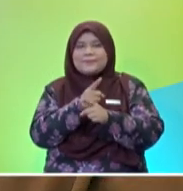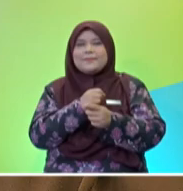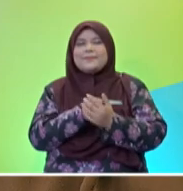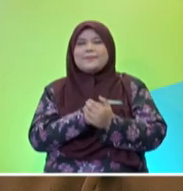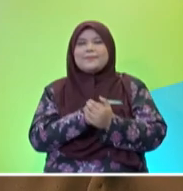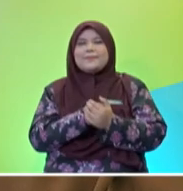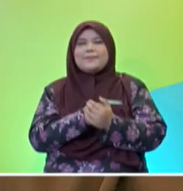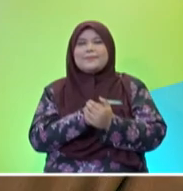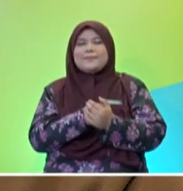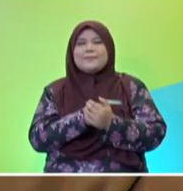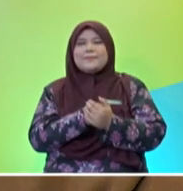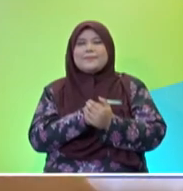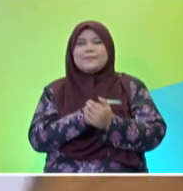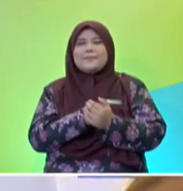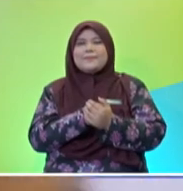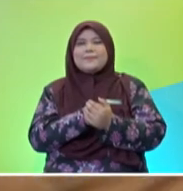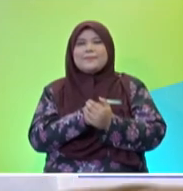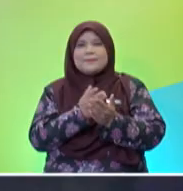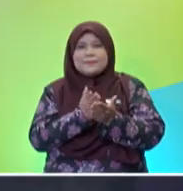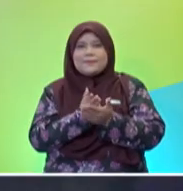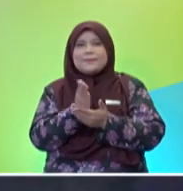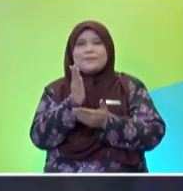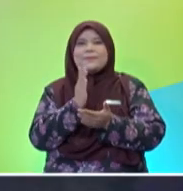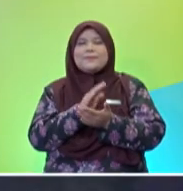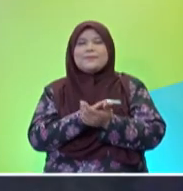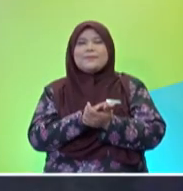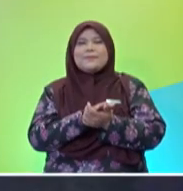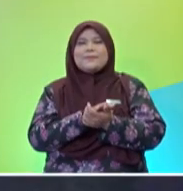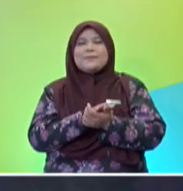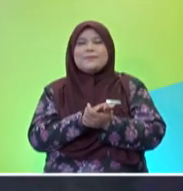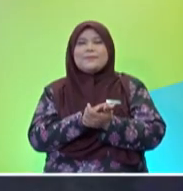Baiklah seterusnya Cikgu oke